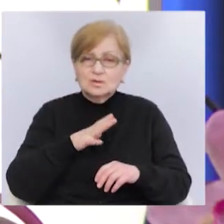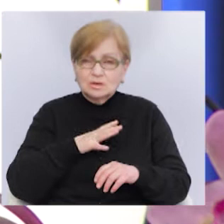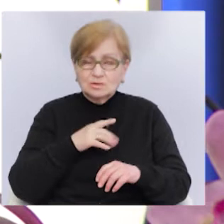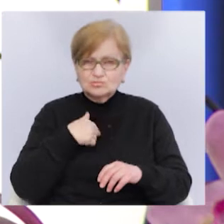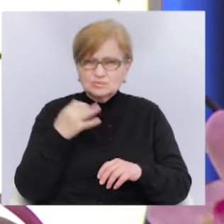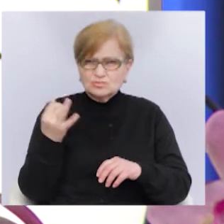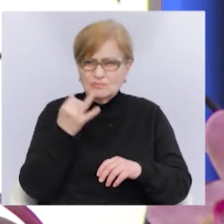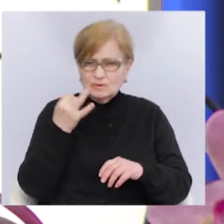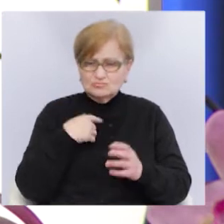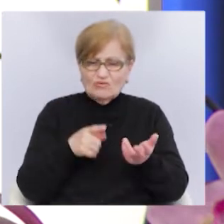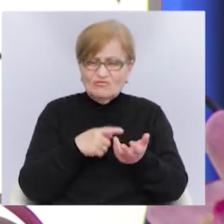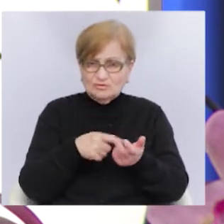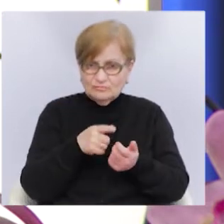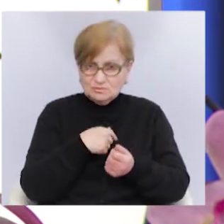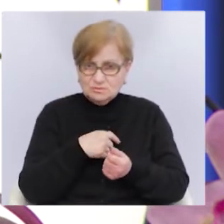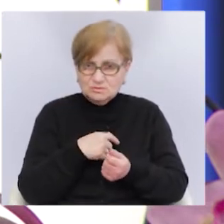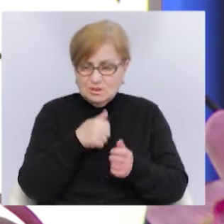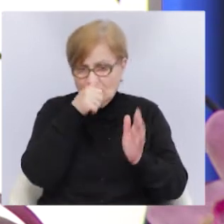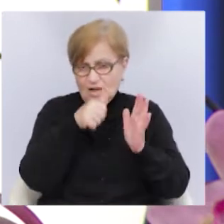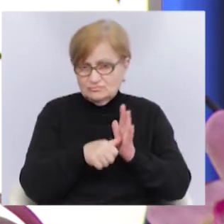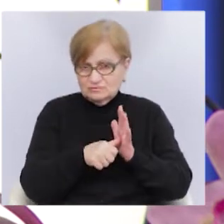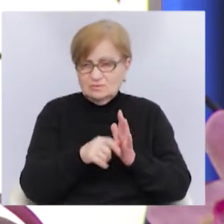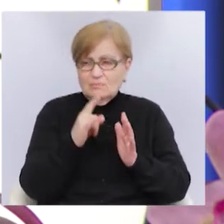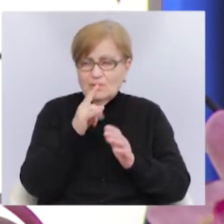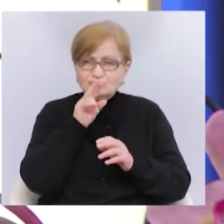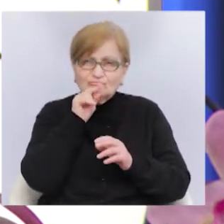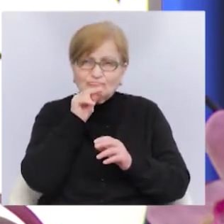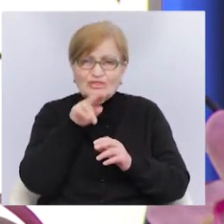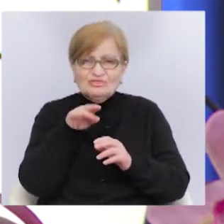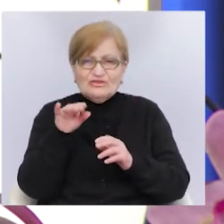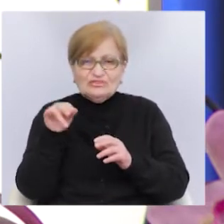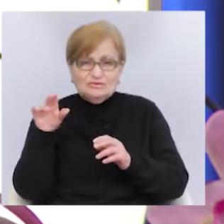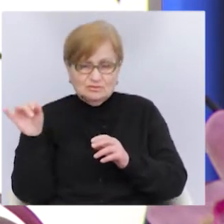ძალიან გვაინტერესებდა, ვითვლიდით იმას, რომ 6 თვის ასაკში ტიტინებს,